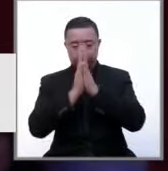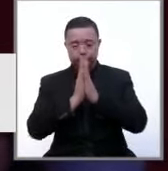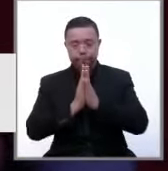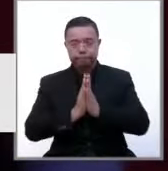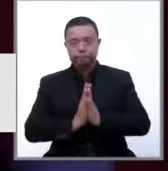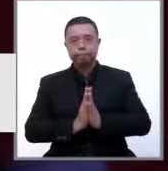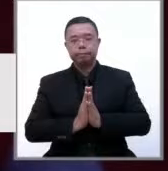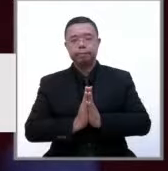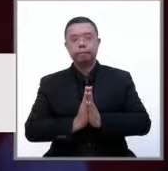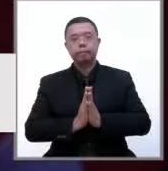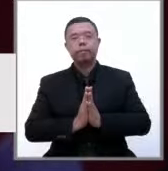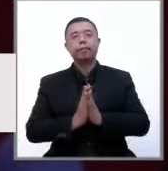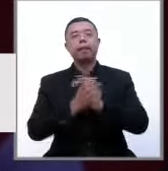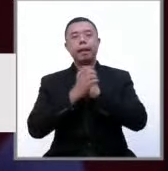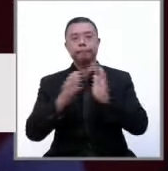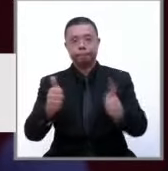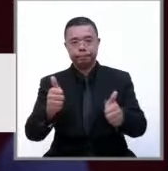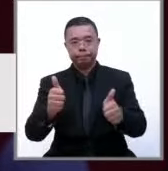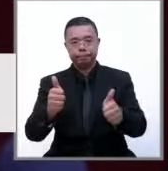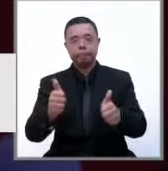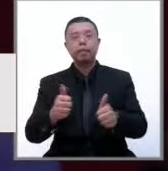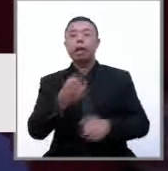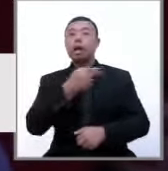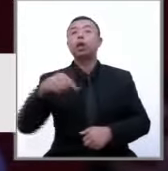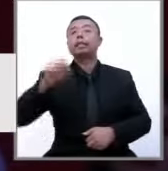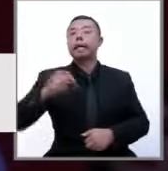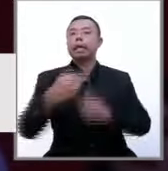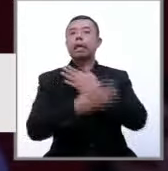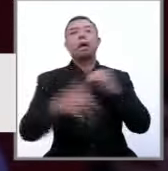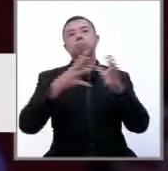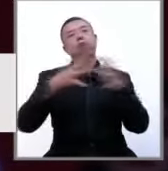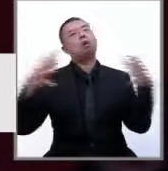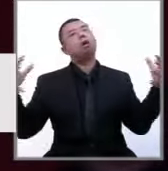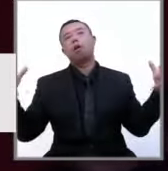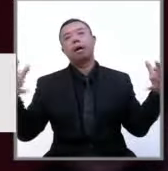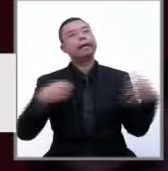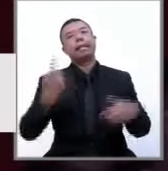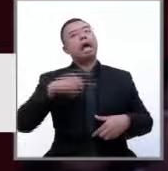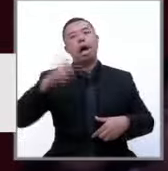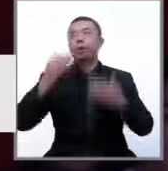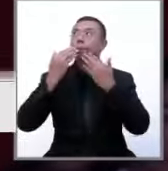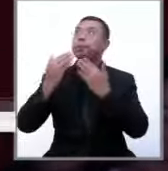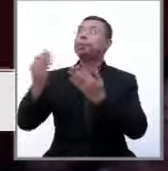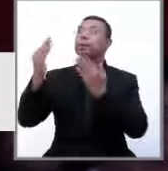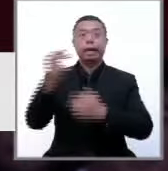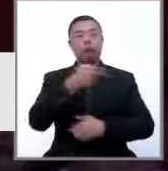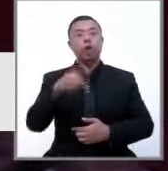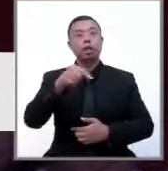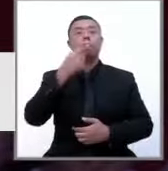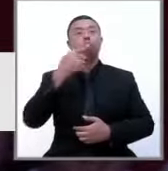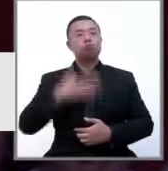Buda salam kebajikan Indonesia ini negara besar kita harus bersyukur Indonesia